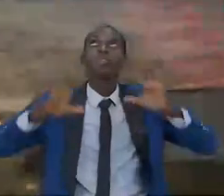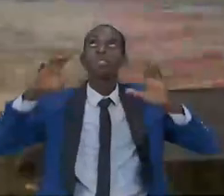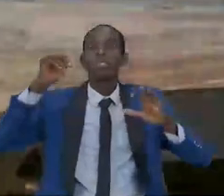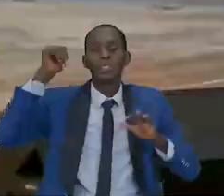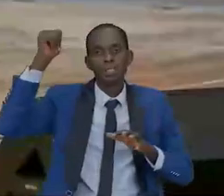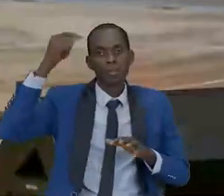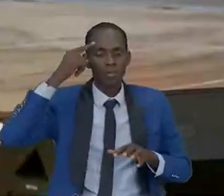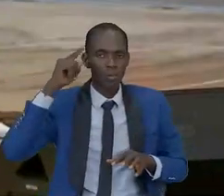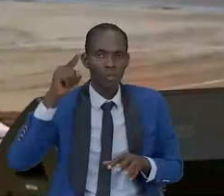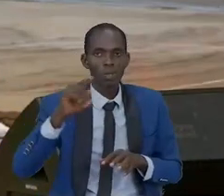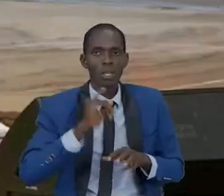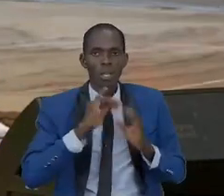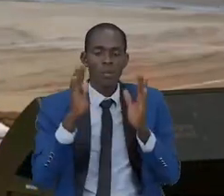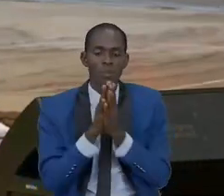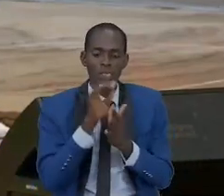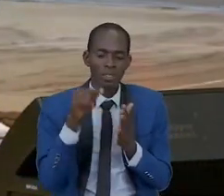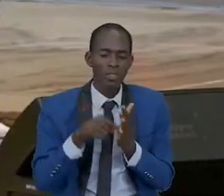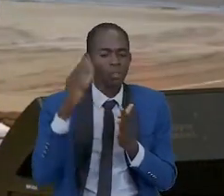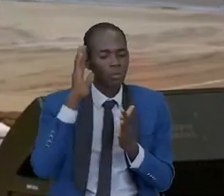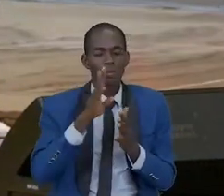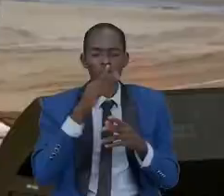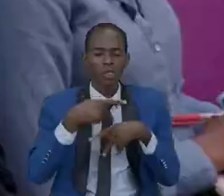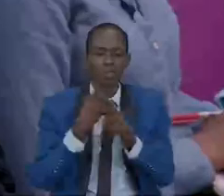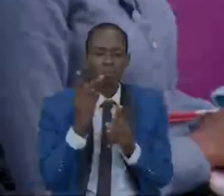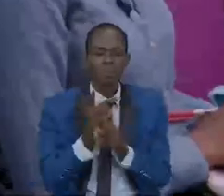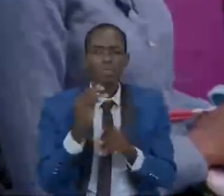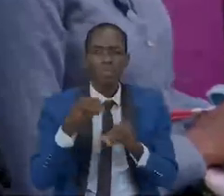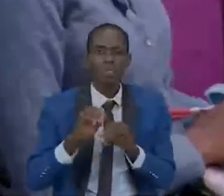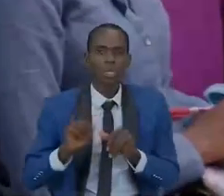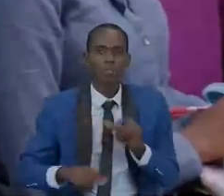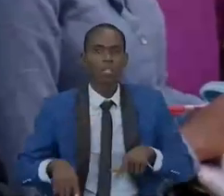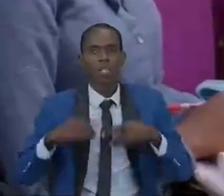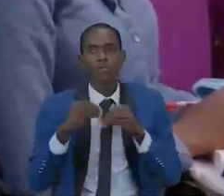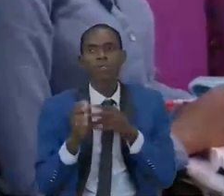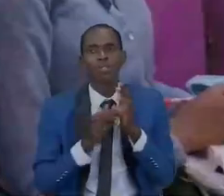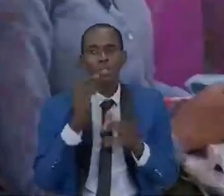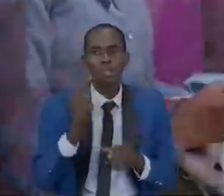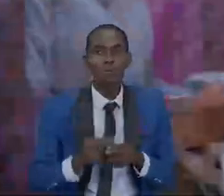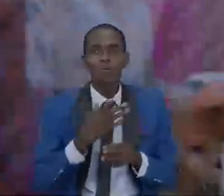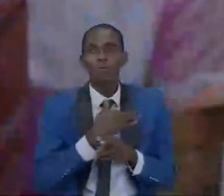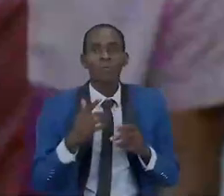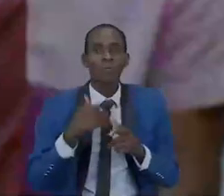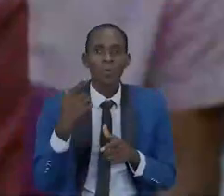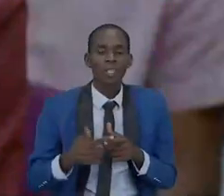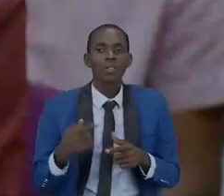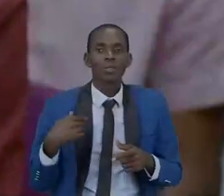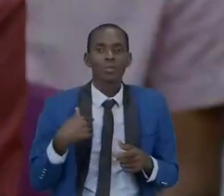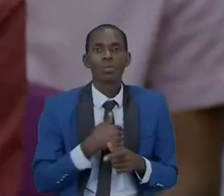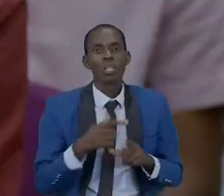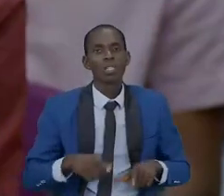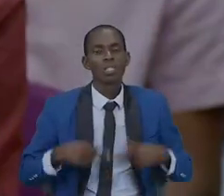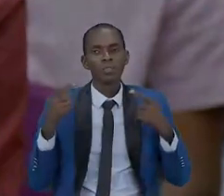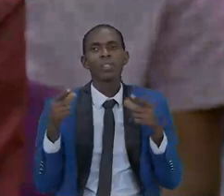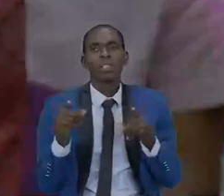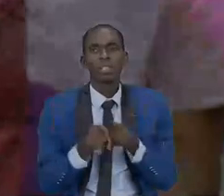j'ai pris que cela soit reproduit dans toutes les vies au nom de Jésus maintenant nous vivons